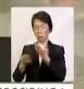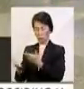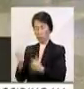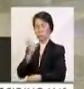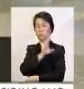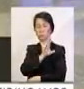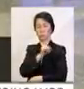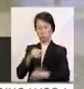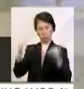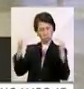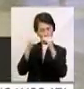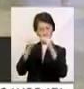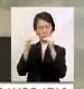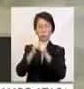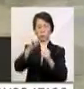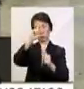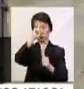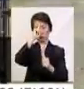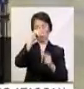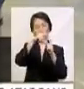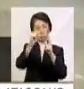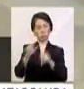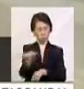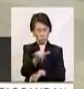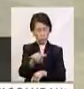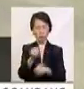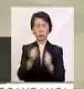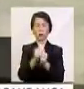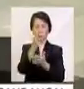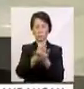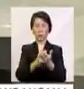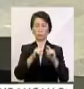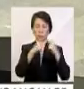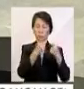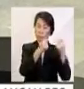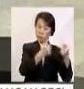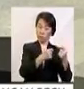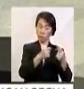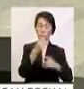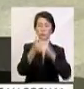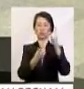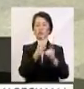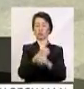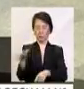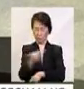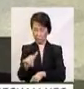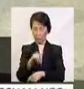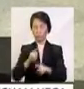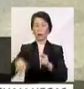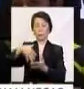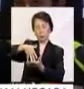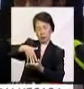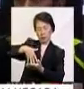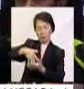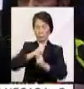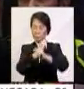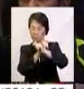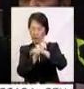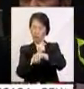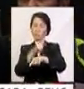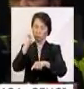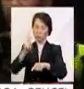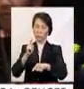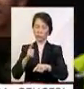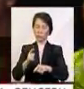boleh dianggap setanding pasukan India dan Pakistan serta beberapa pasukan lain di dunia. Namun, kelemahan di bahagian pertahanan